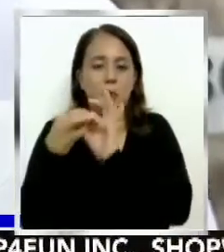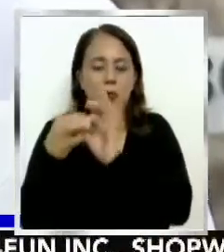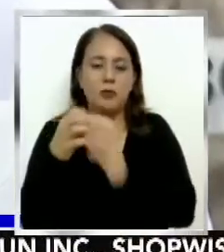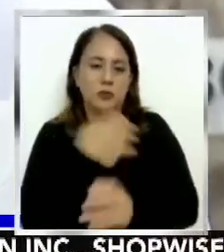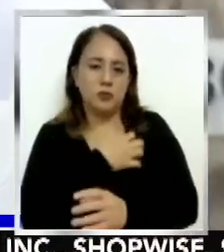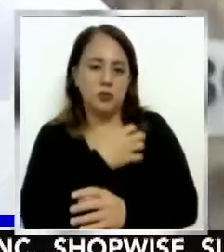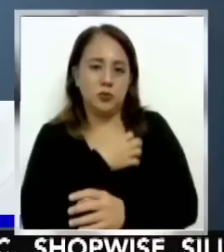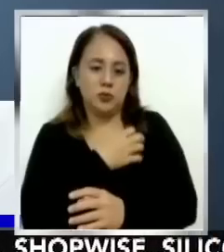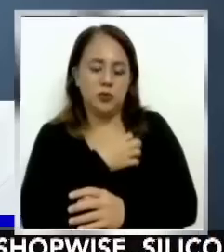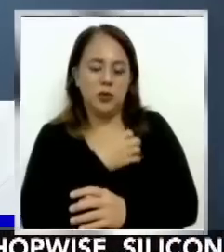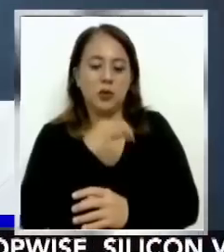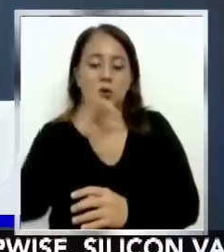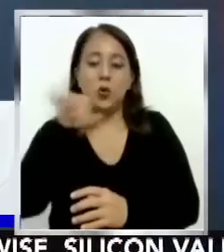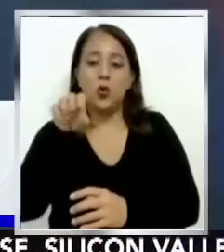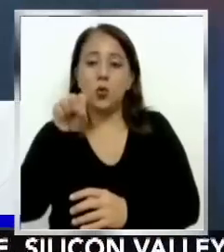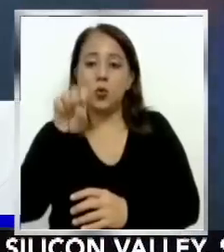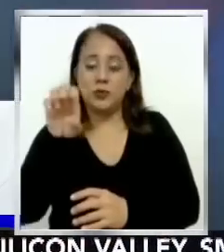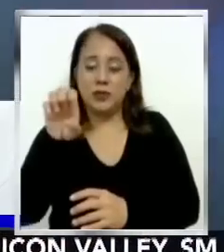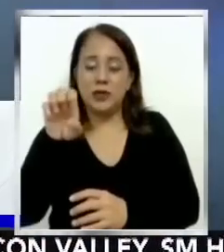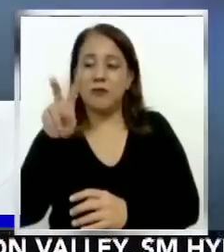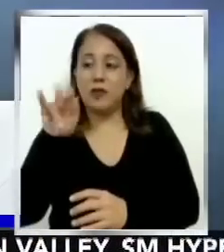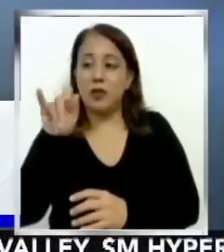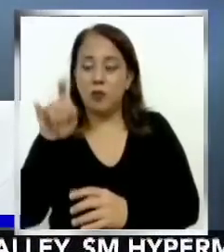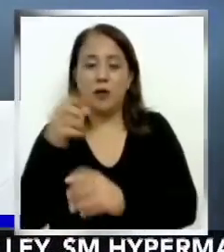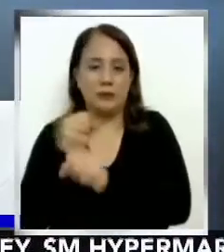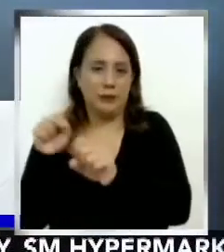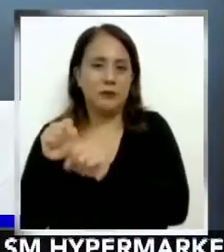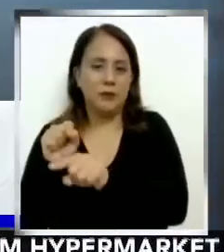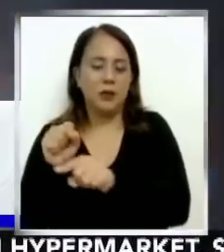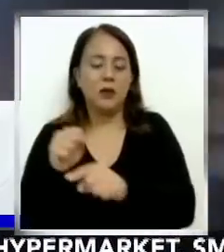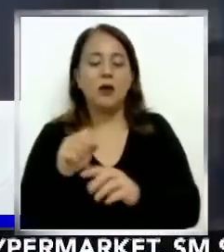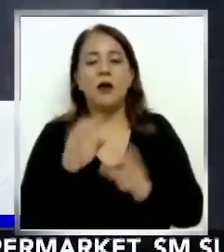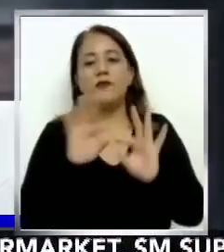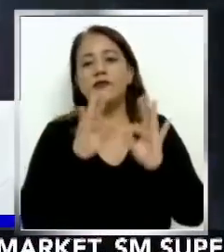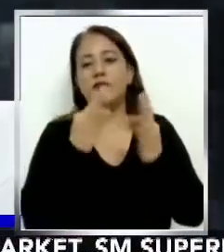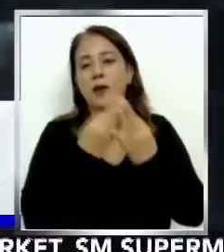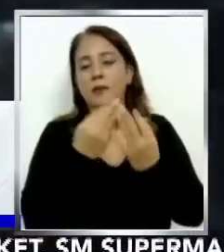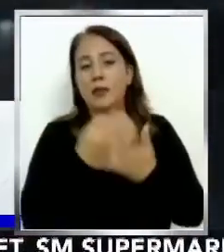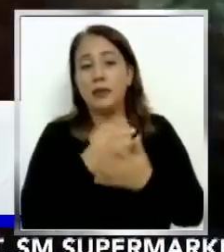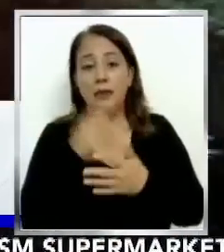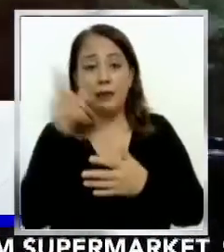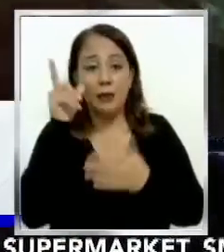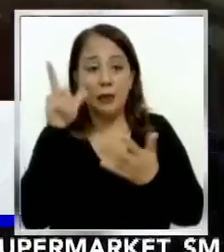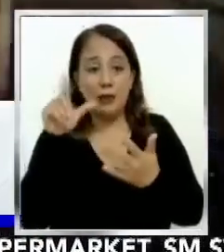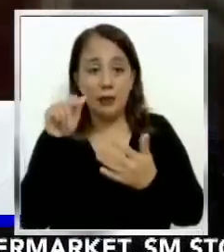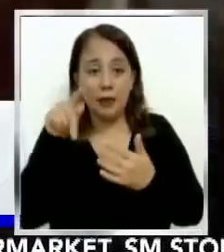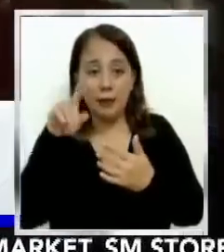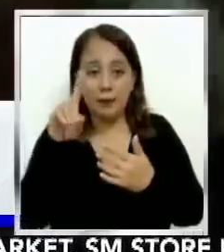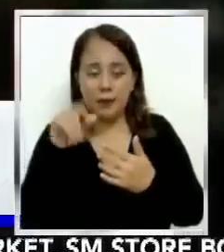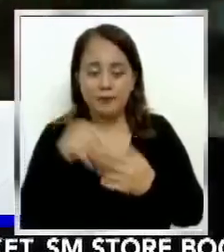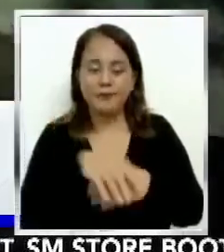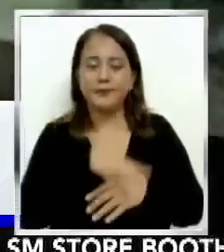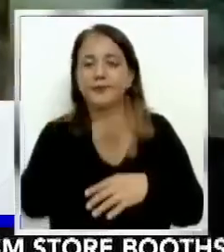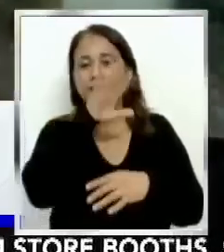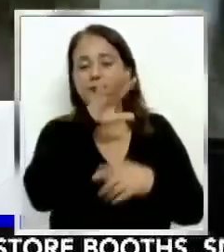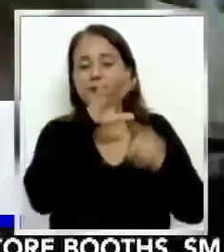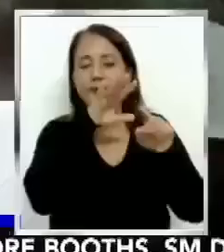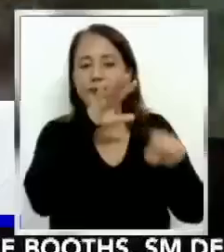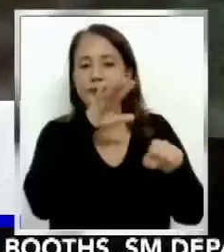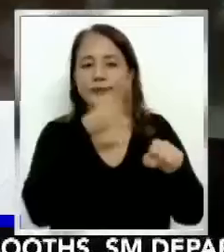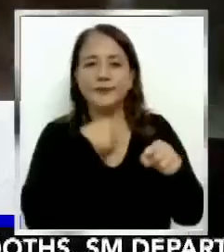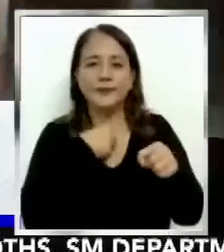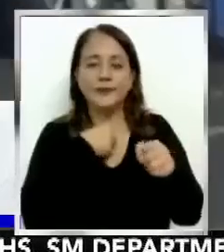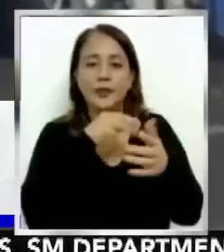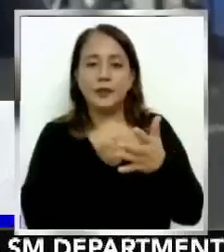ay secured po yun. Ang pamilya Lapid, dismayado raw sa pagkamatay ng itinuturong middleman at ang kawalan umano ng kooperasyon ng pangalawang middleman na galing